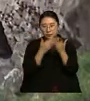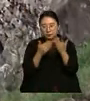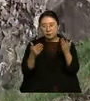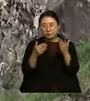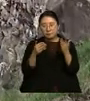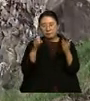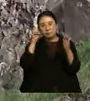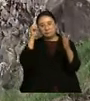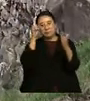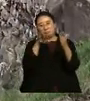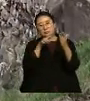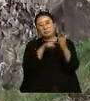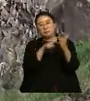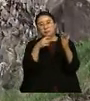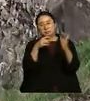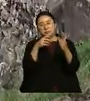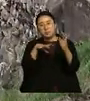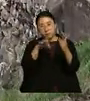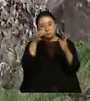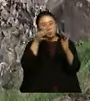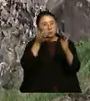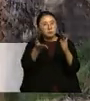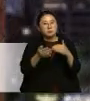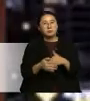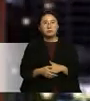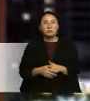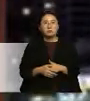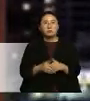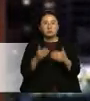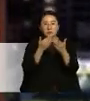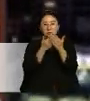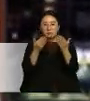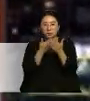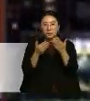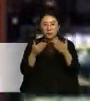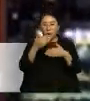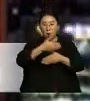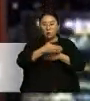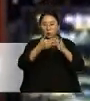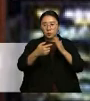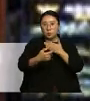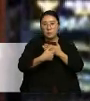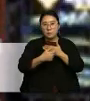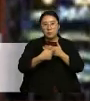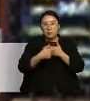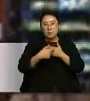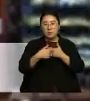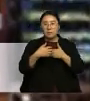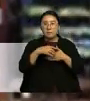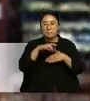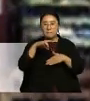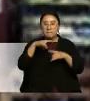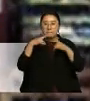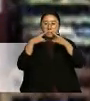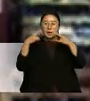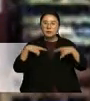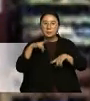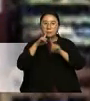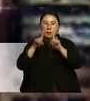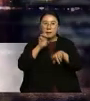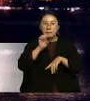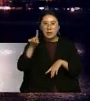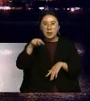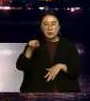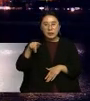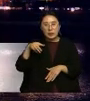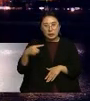미디어 파사드가 연천의 첫 선을 보였습니다. 미디어 파사드는 건축물의 외벽을 뜻하는 프랑스어 파사드와